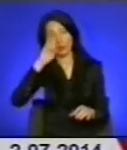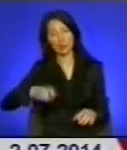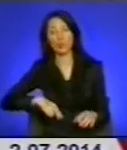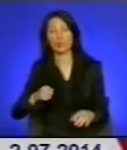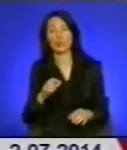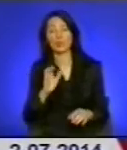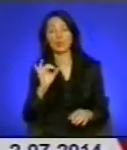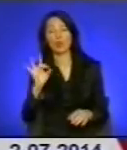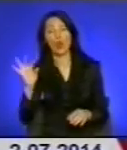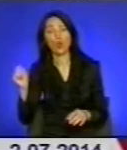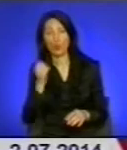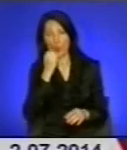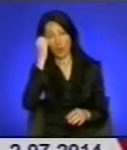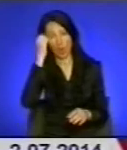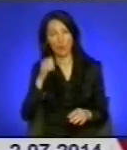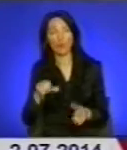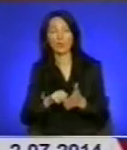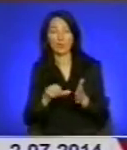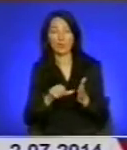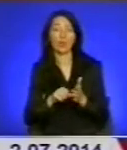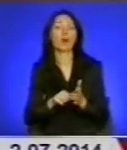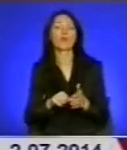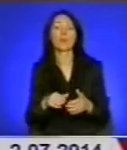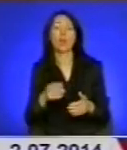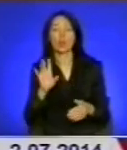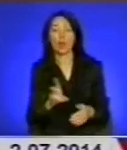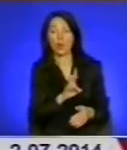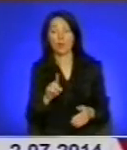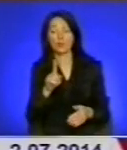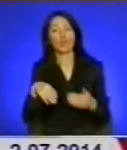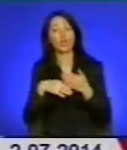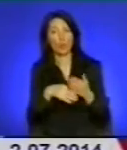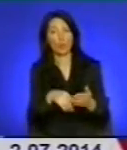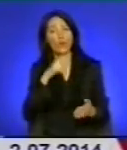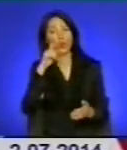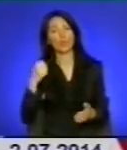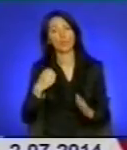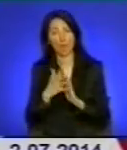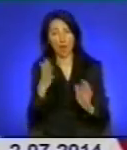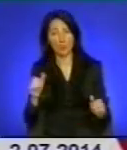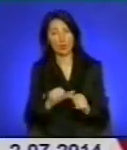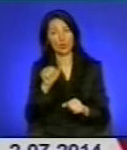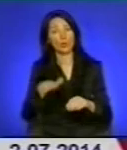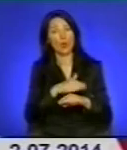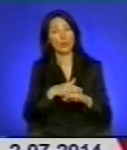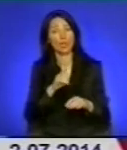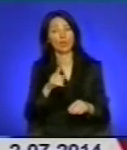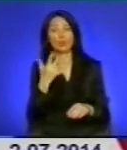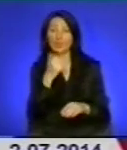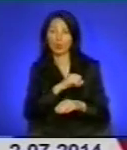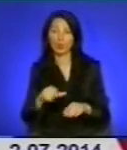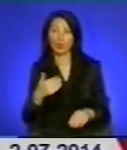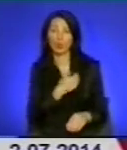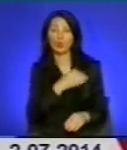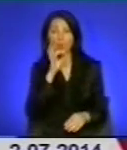релігійних громад за допомогою Українській армії зокрема гуманітарно з-за кордону я хочу сказати кожному